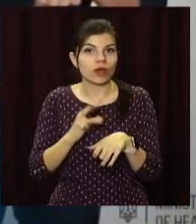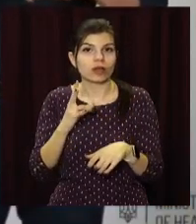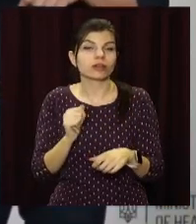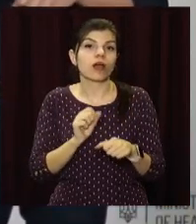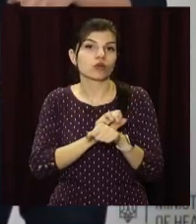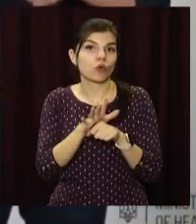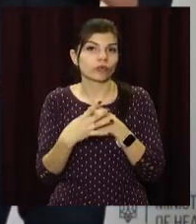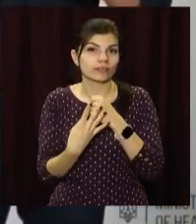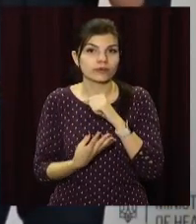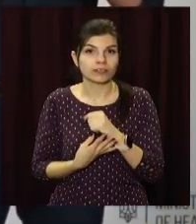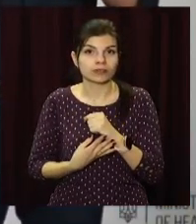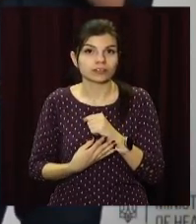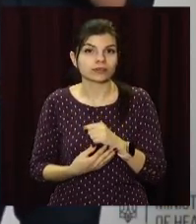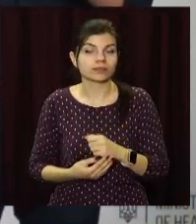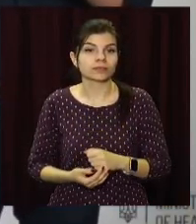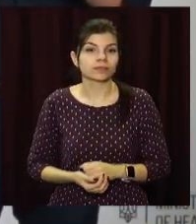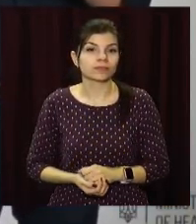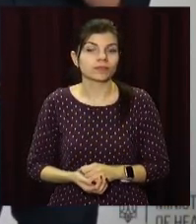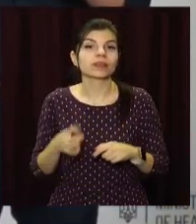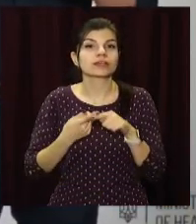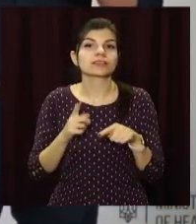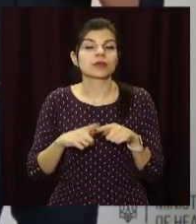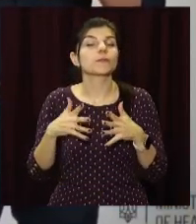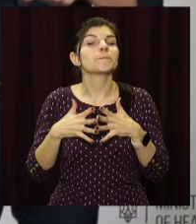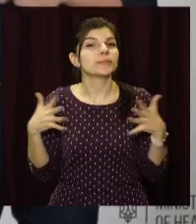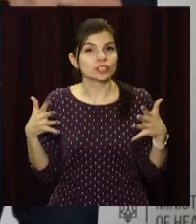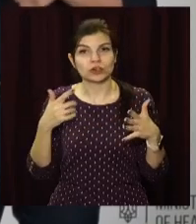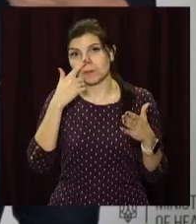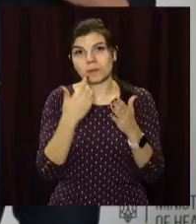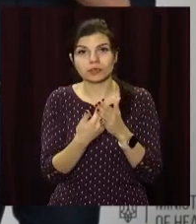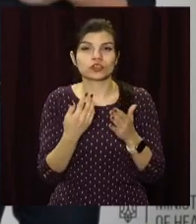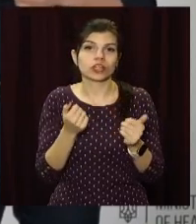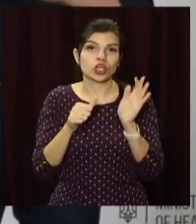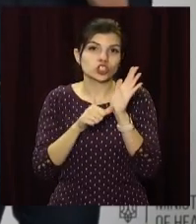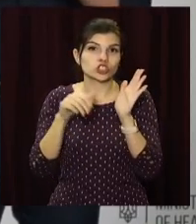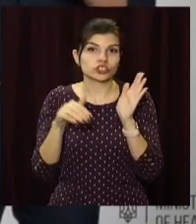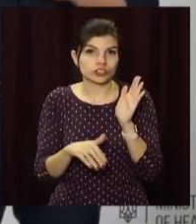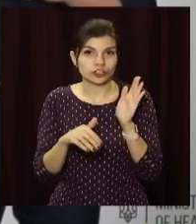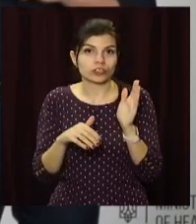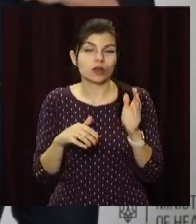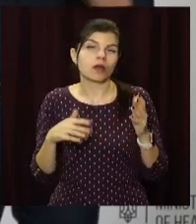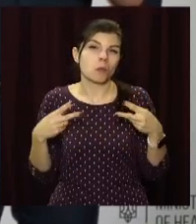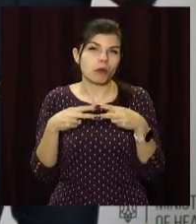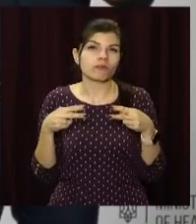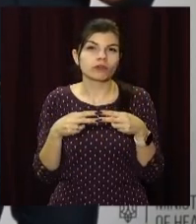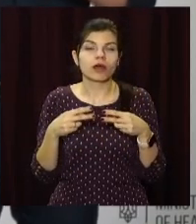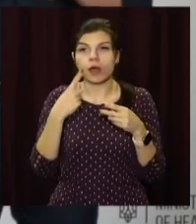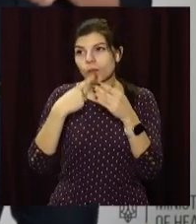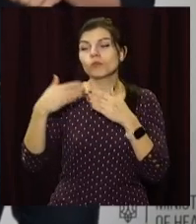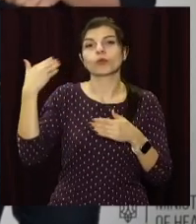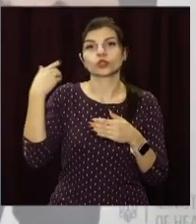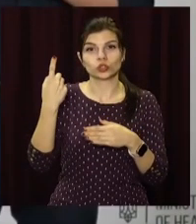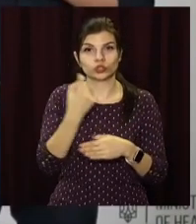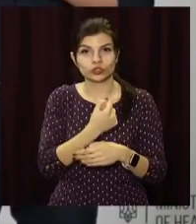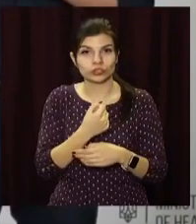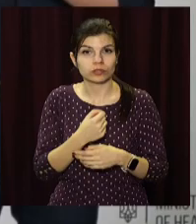на COVID-19. Це більше майже на 6 тисяч в порівнянні з позаминулим